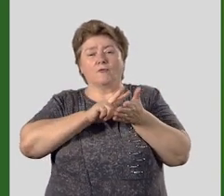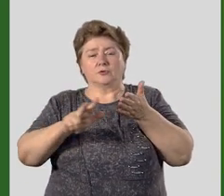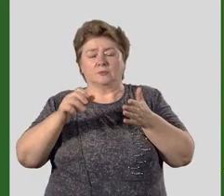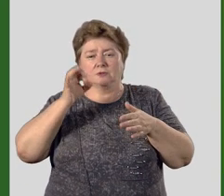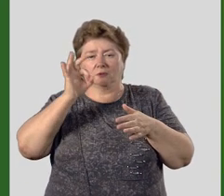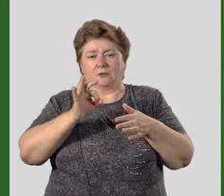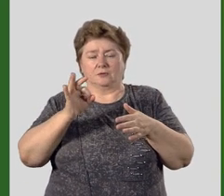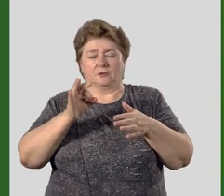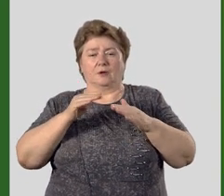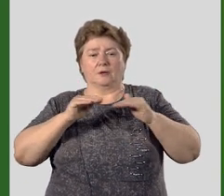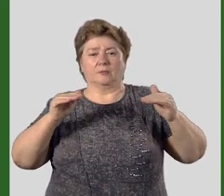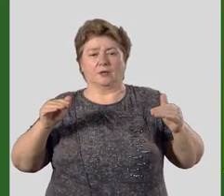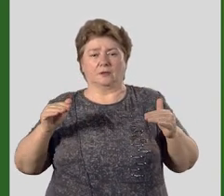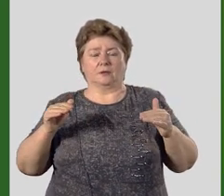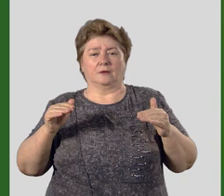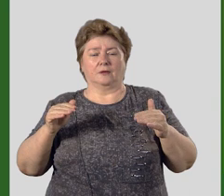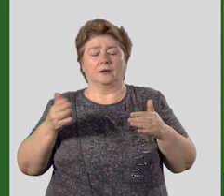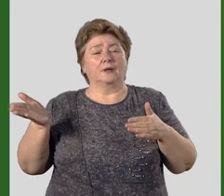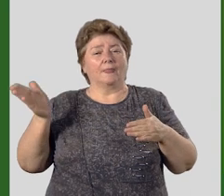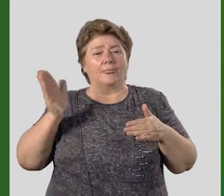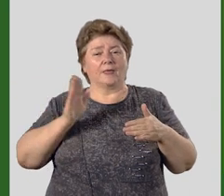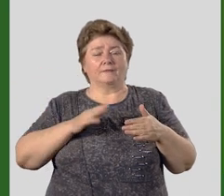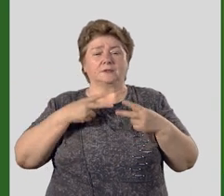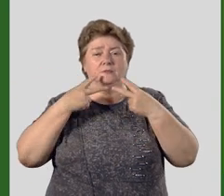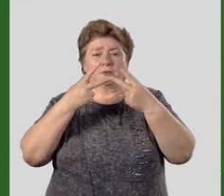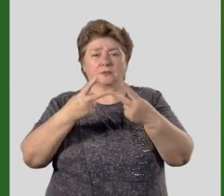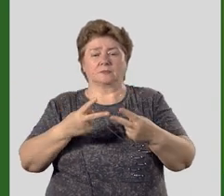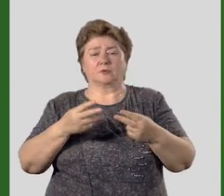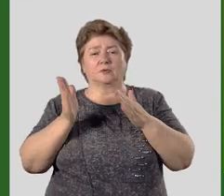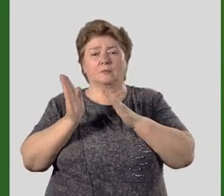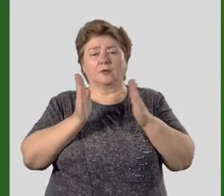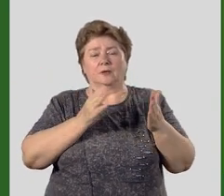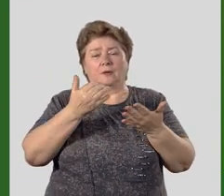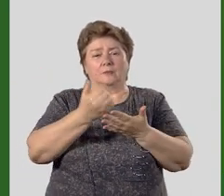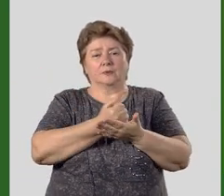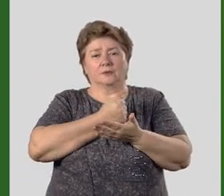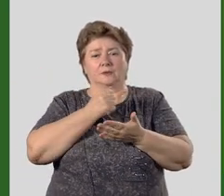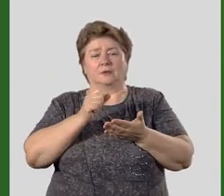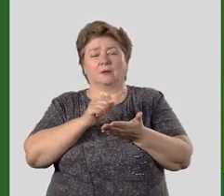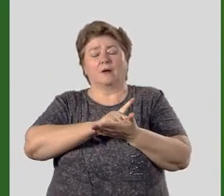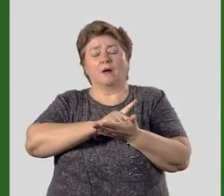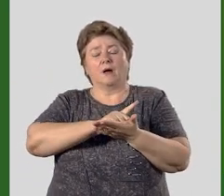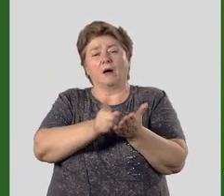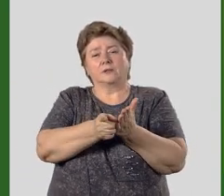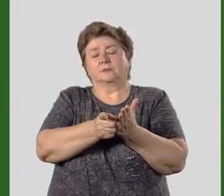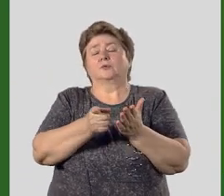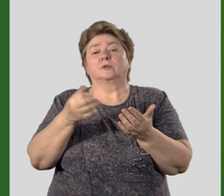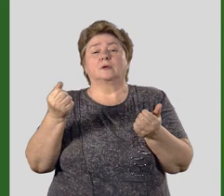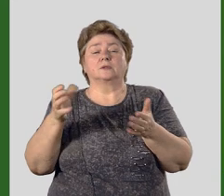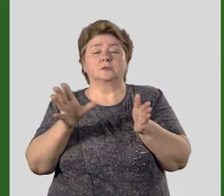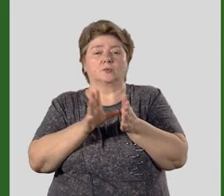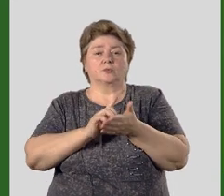градусов. Ребята, давайте посмотрим на порядок определения азимута с